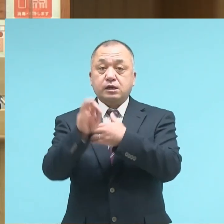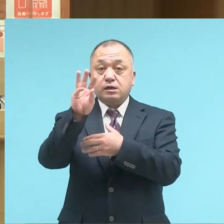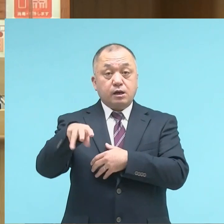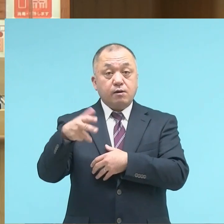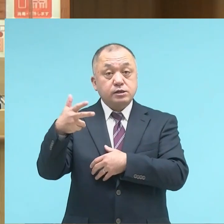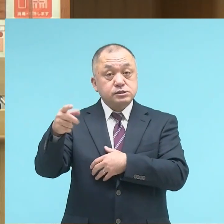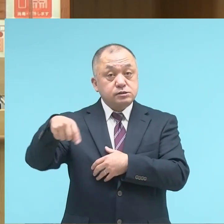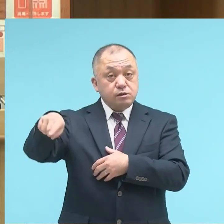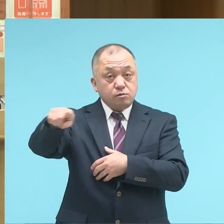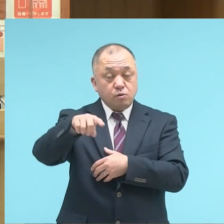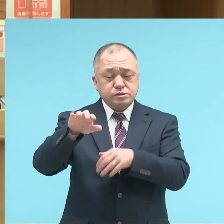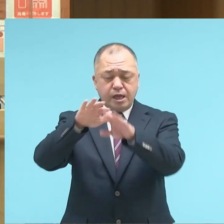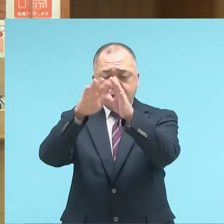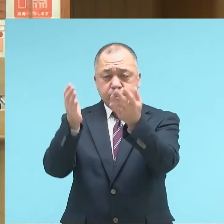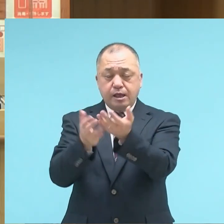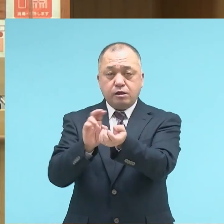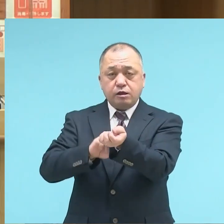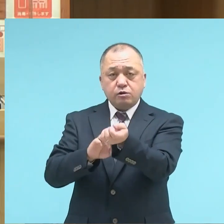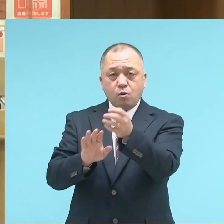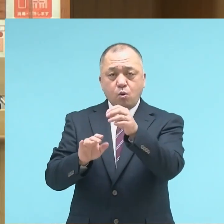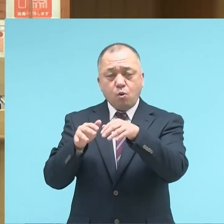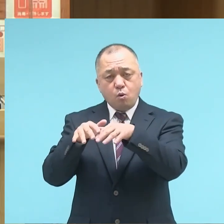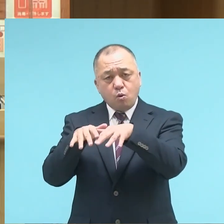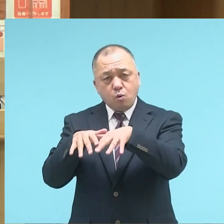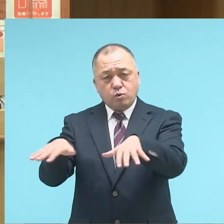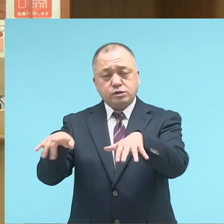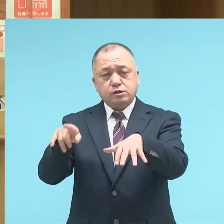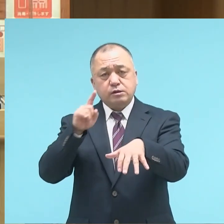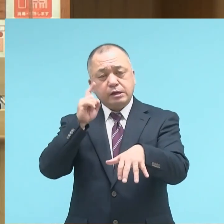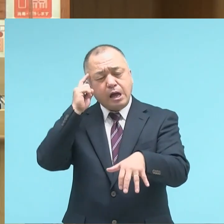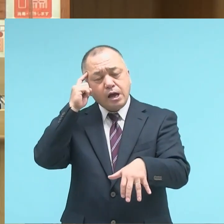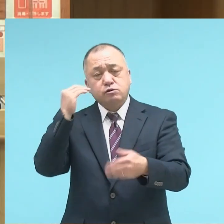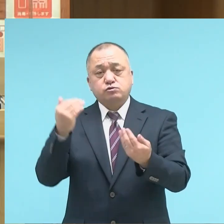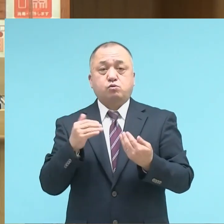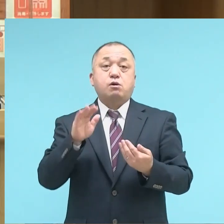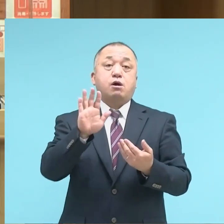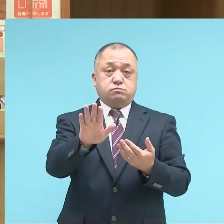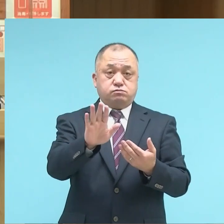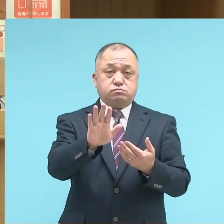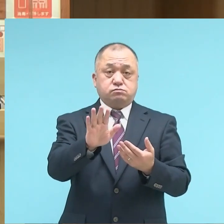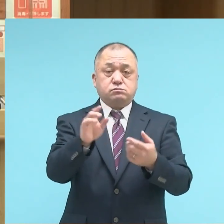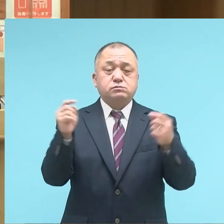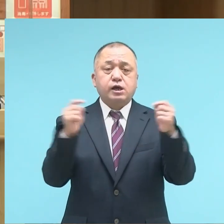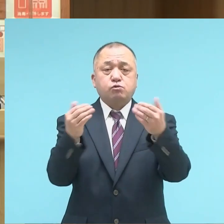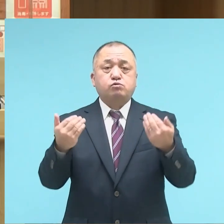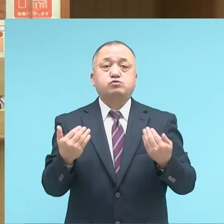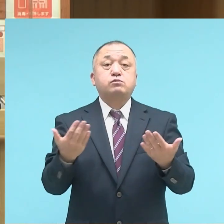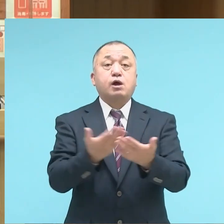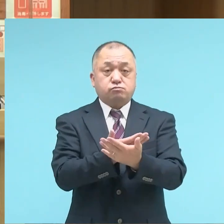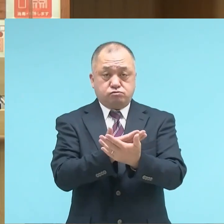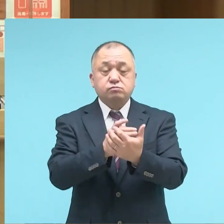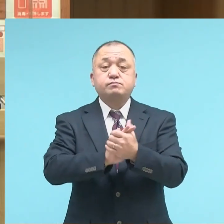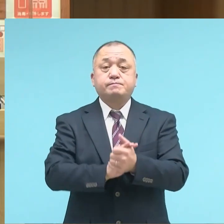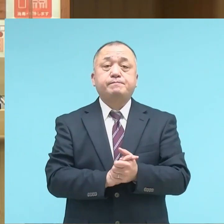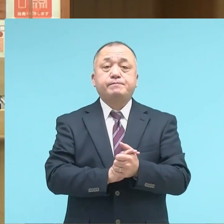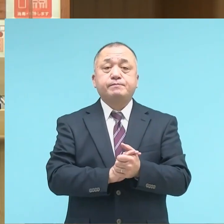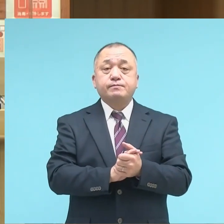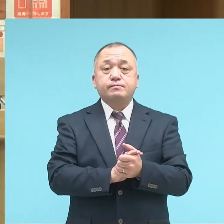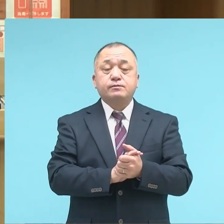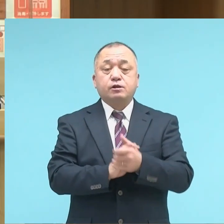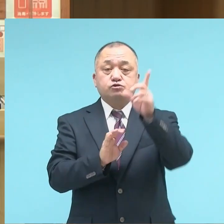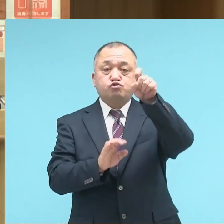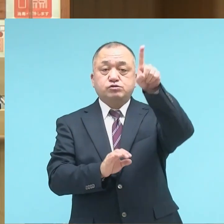制とかをやはり勘案しないとならないということを、検討していかなければならないということで、11月の